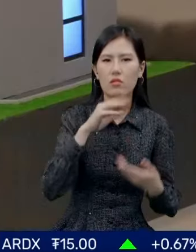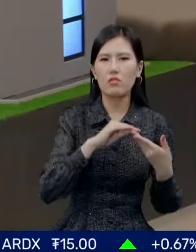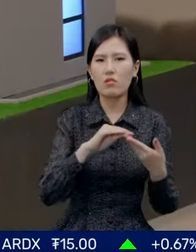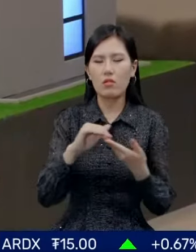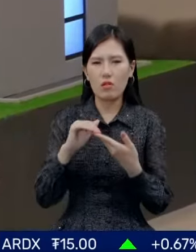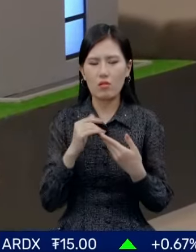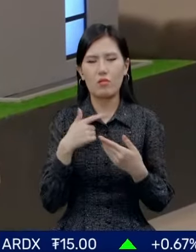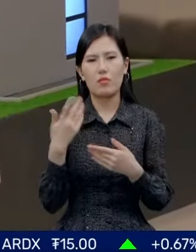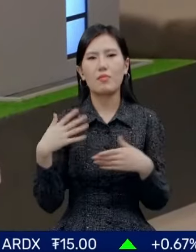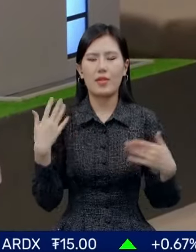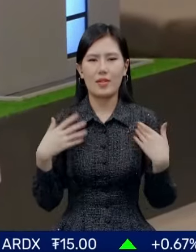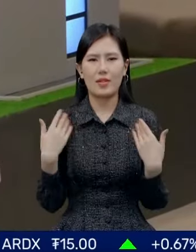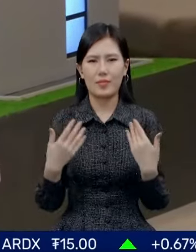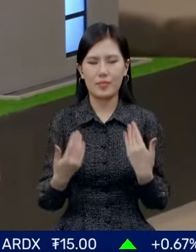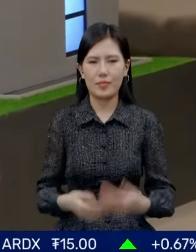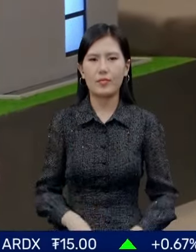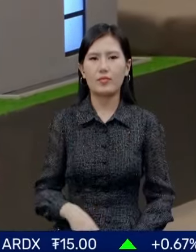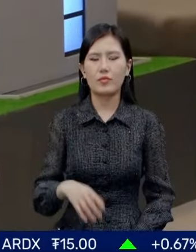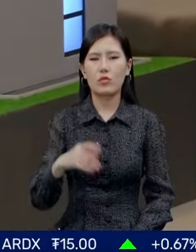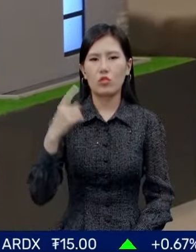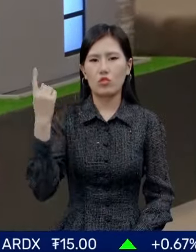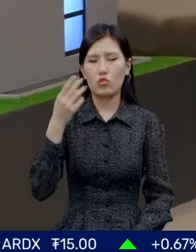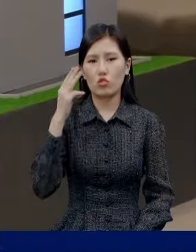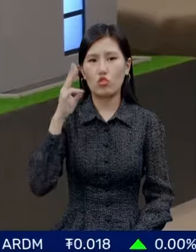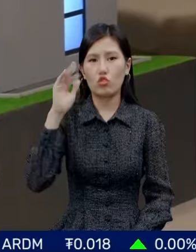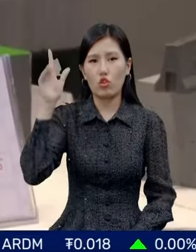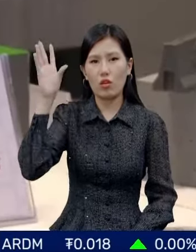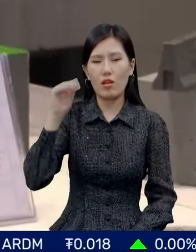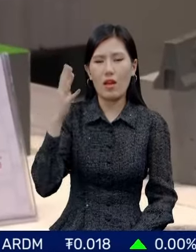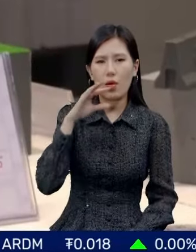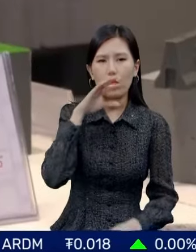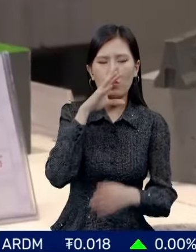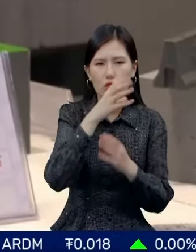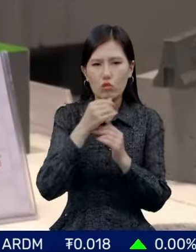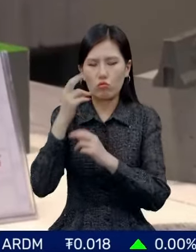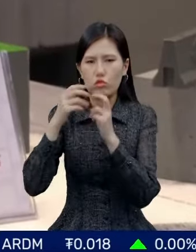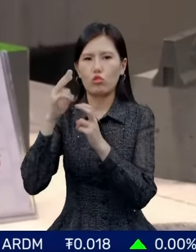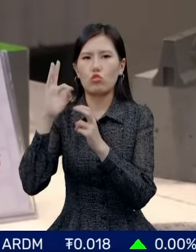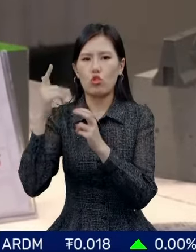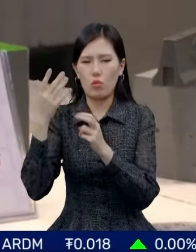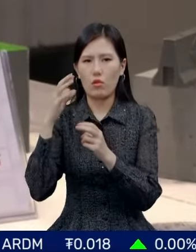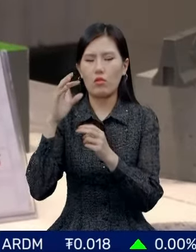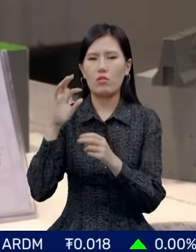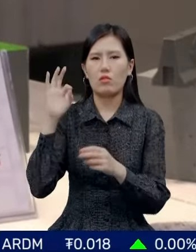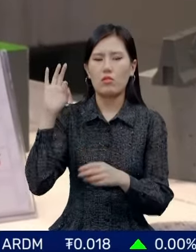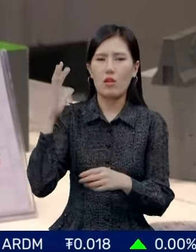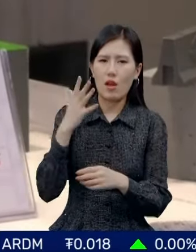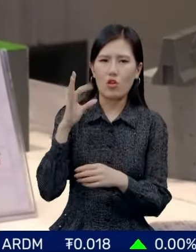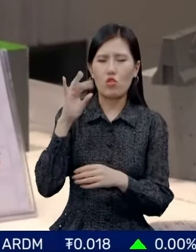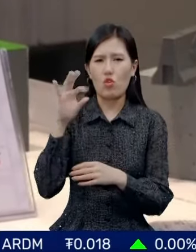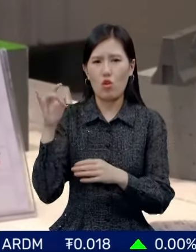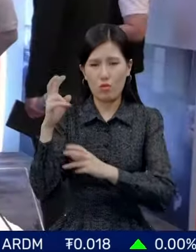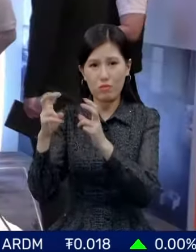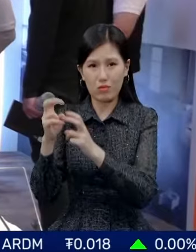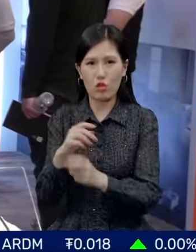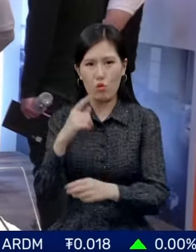байна. Эрчим хүчний хэрэглээгээ нар салхи зэрэг сэргээхдэх эрчим хүчээр шийдэх бүтээн байгуулалтад за Монголын алт компани хөрөнгө оруулж